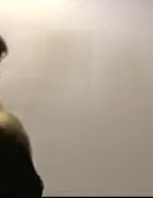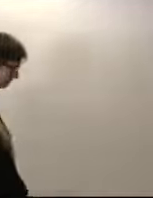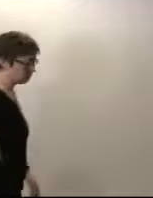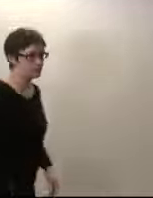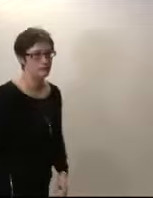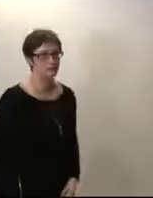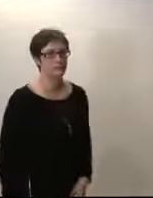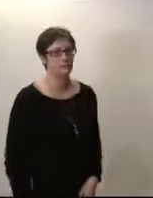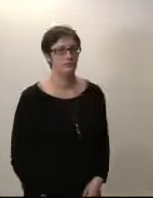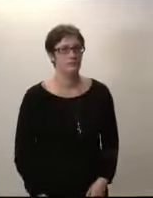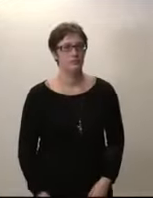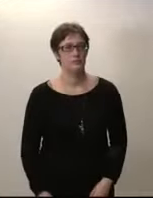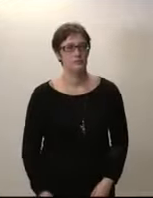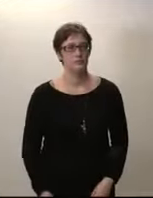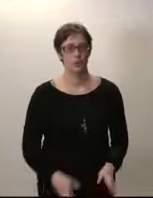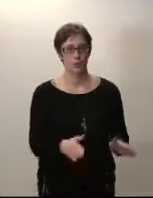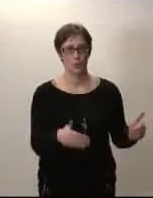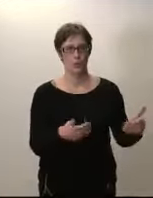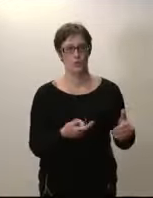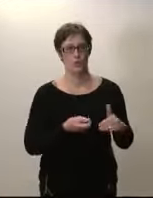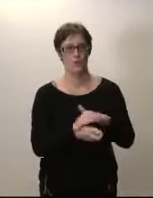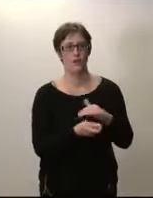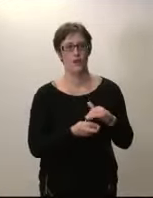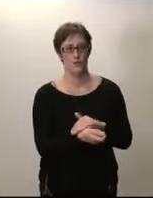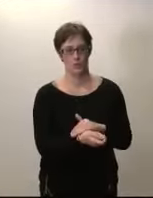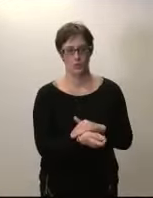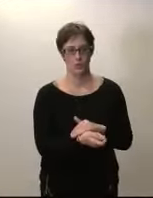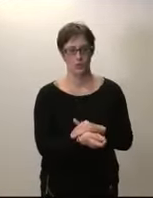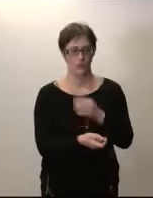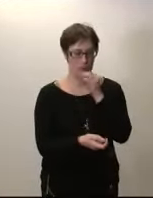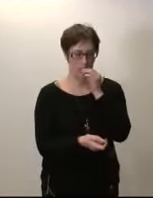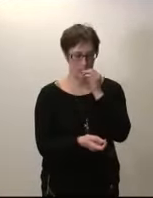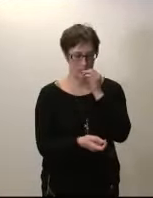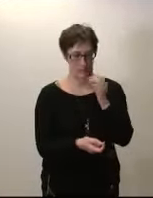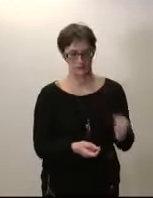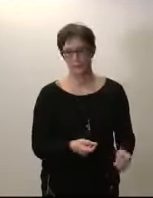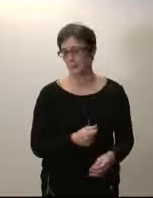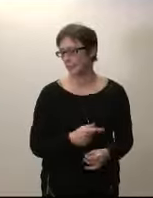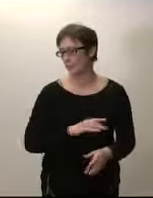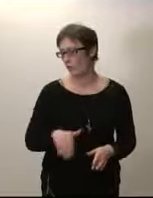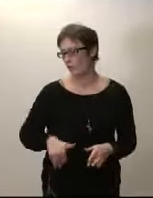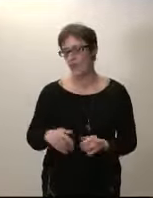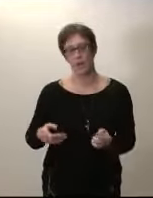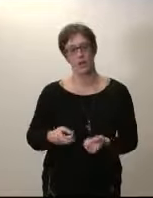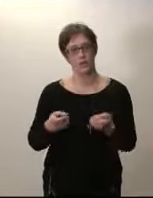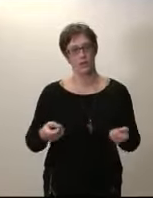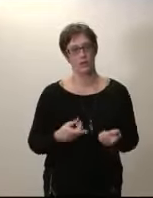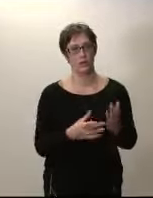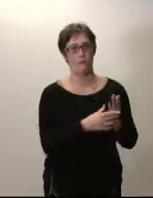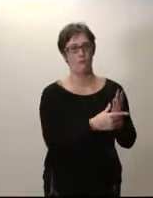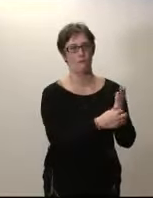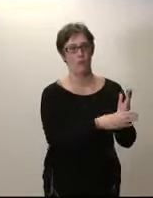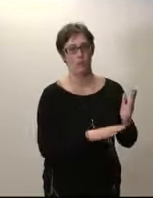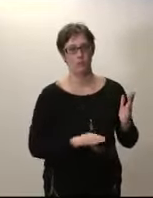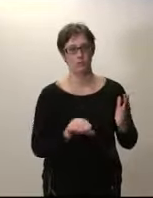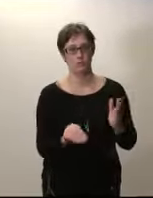d'investissement, donc là pareil, les manips de fin d'exercice, le virement de la section de fonctionnement à